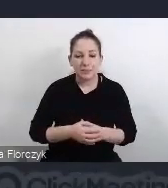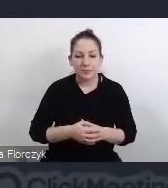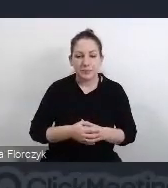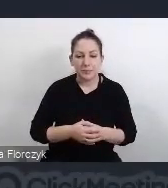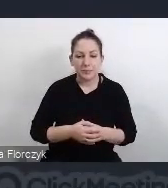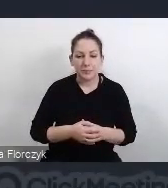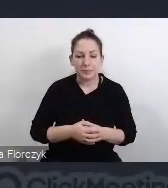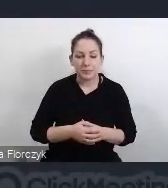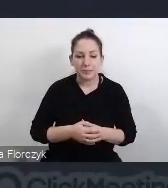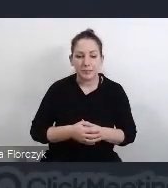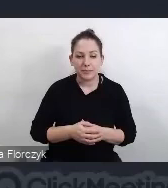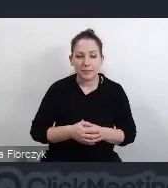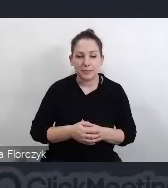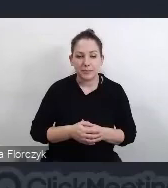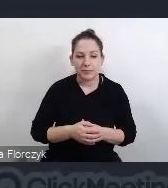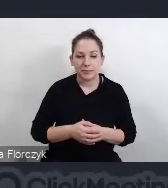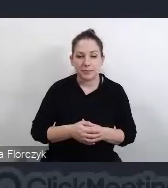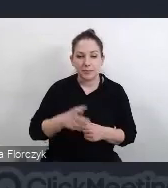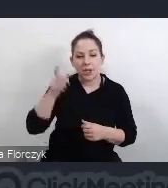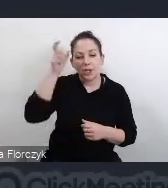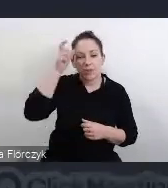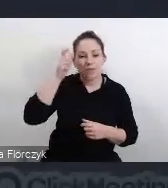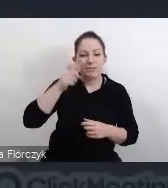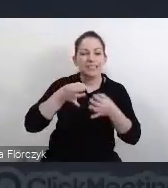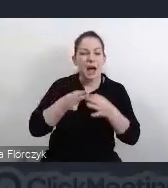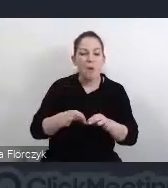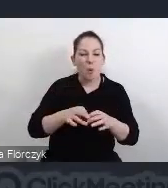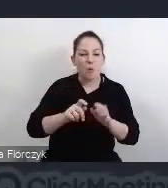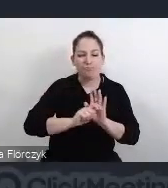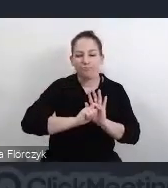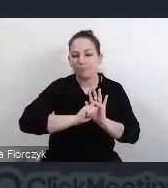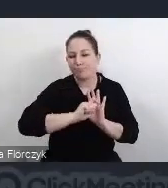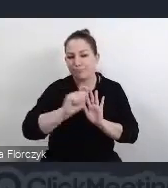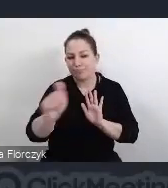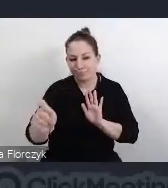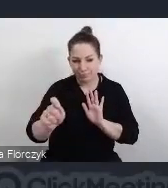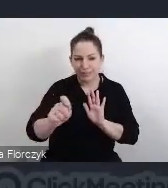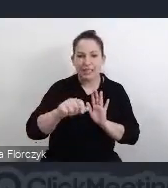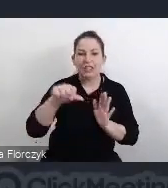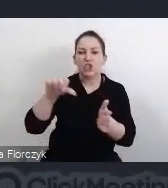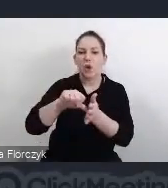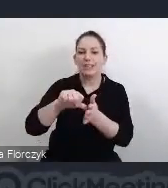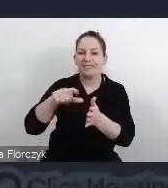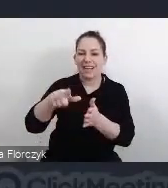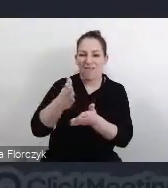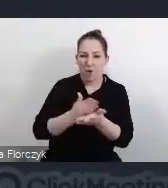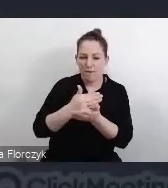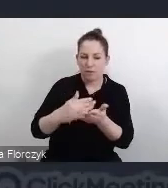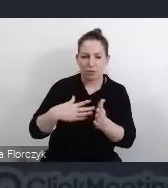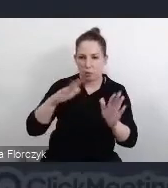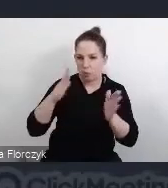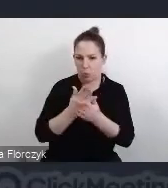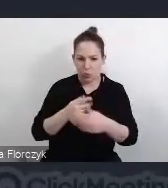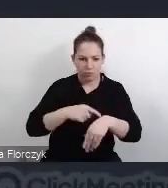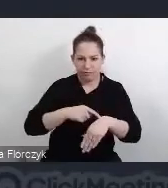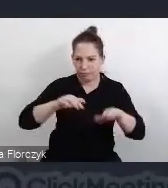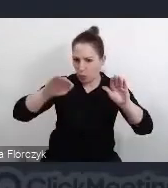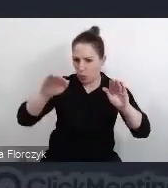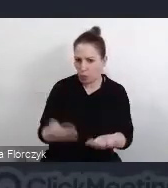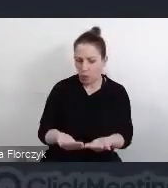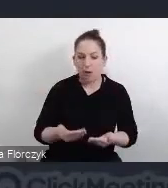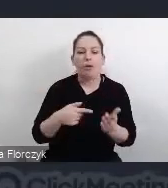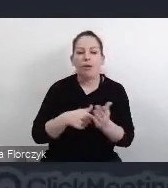musi spędzić w samochodzie, jadąc do stolicy województwa, nam się bardzo skróci. Więc teraz nie trzeba